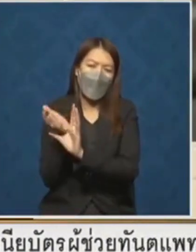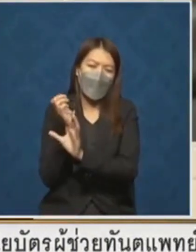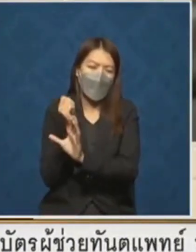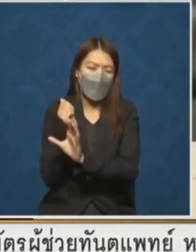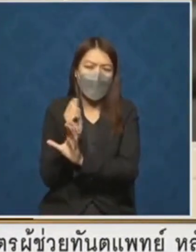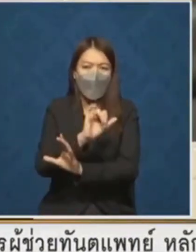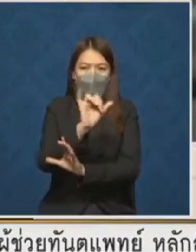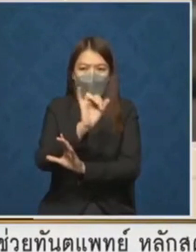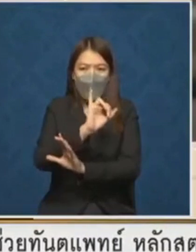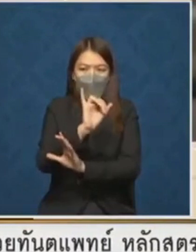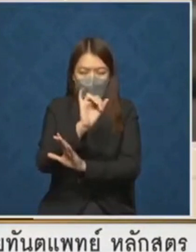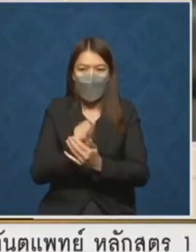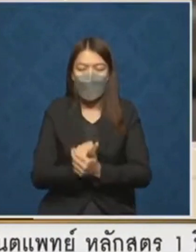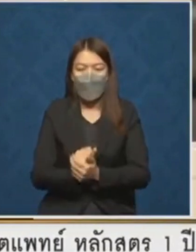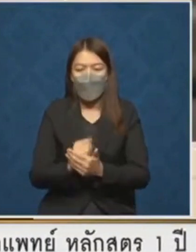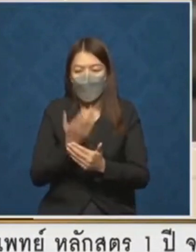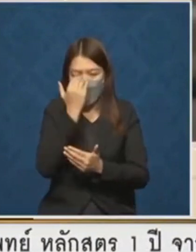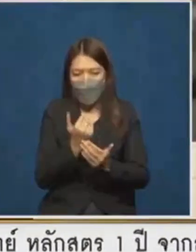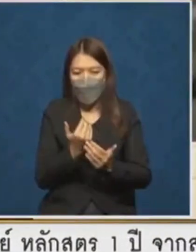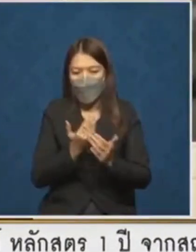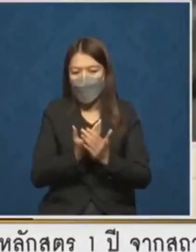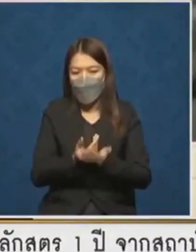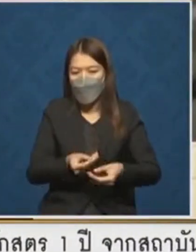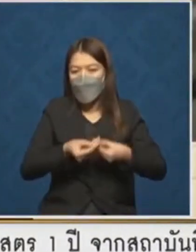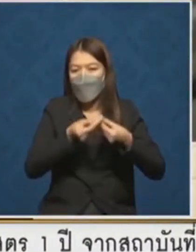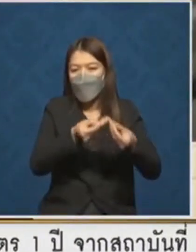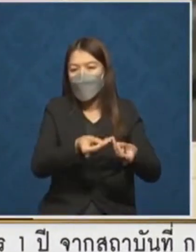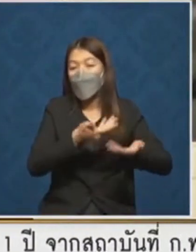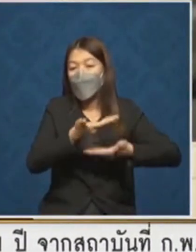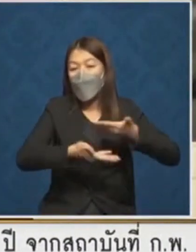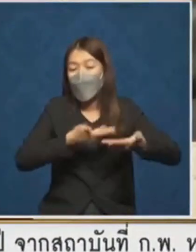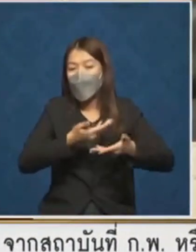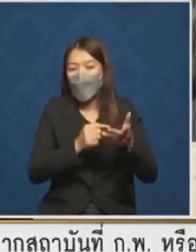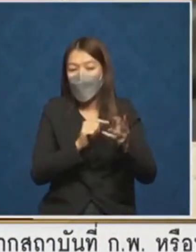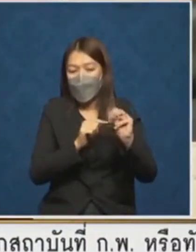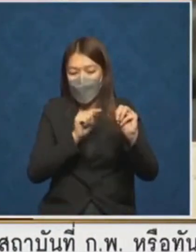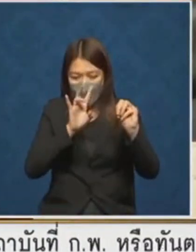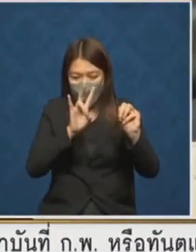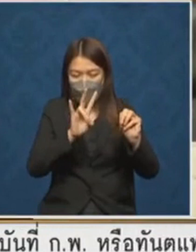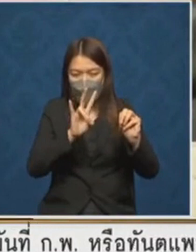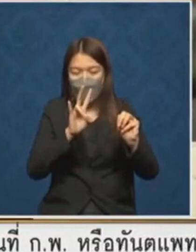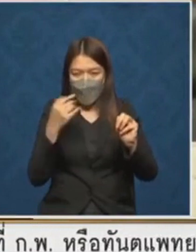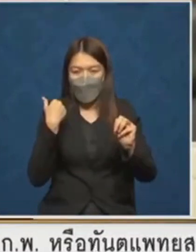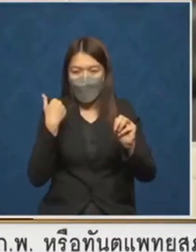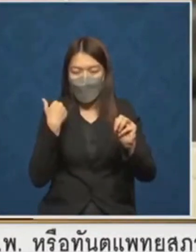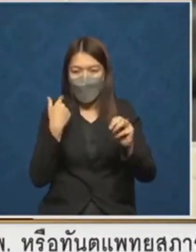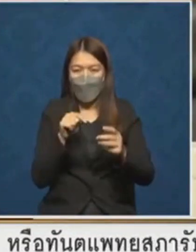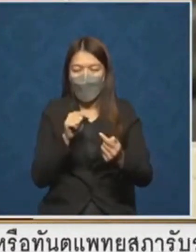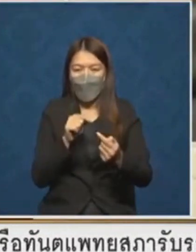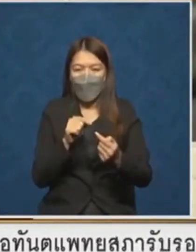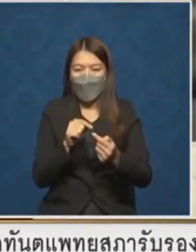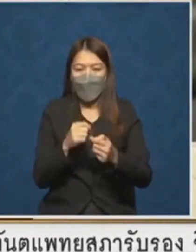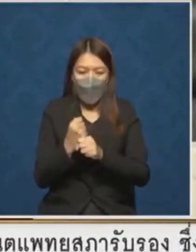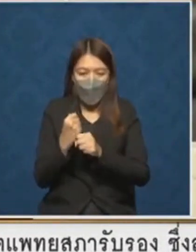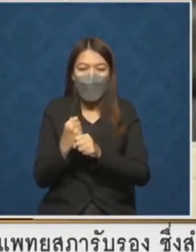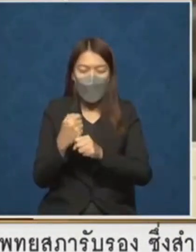้วิธีอื่น เช่นขยายต่ออายุโงไฟาถังหิน แม้จะกระทบส่งวดล้อมแต่มีพ้นที่ไม่มาก แล้วก็จะรับซื้อไ